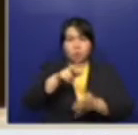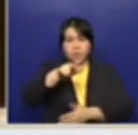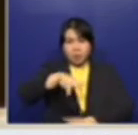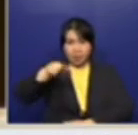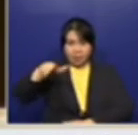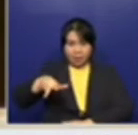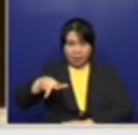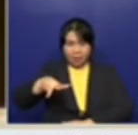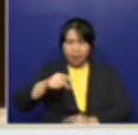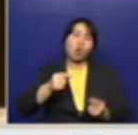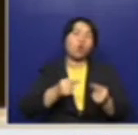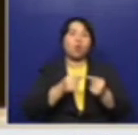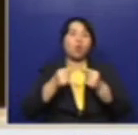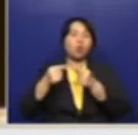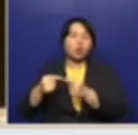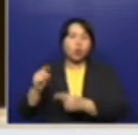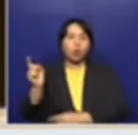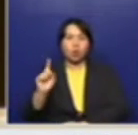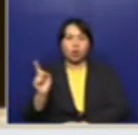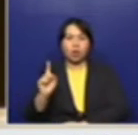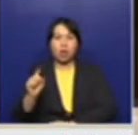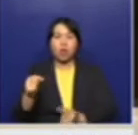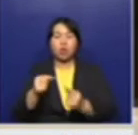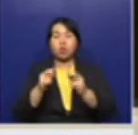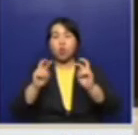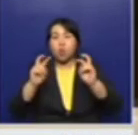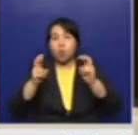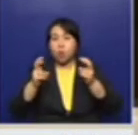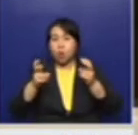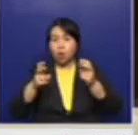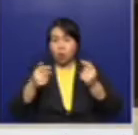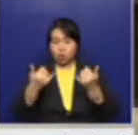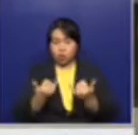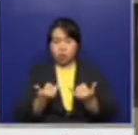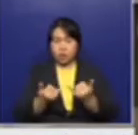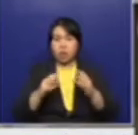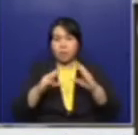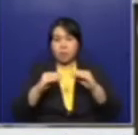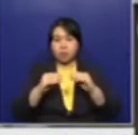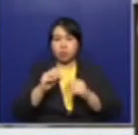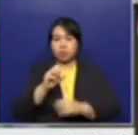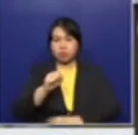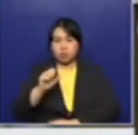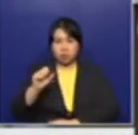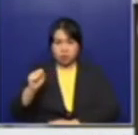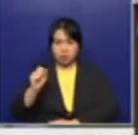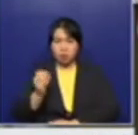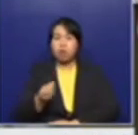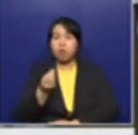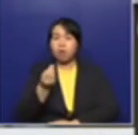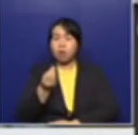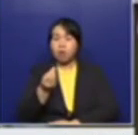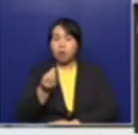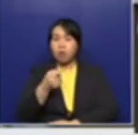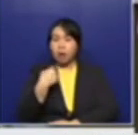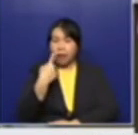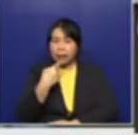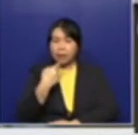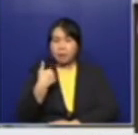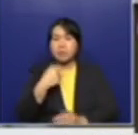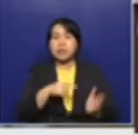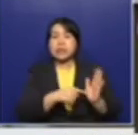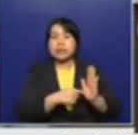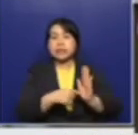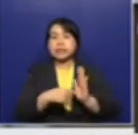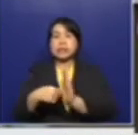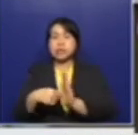ต่อประเด็นยัตติที่สภาผู้แทนราษฎรเรียกร้องให้มีการเสน